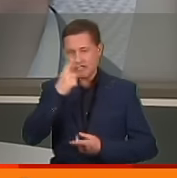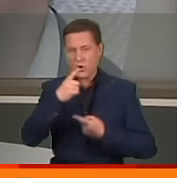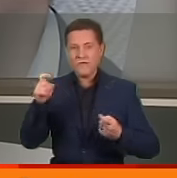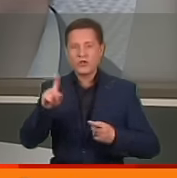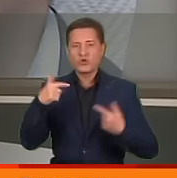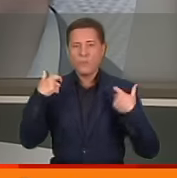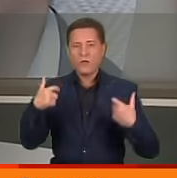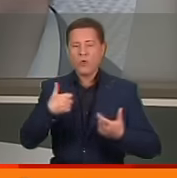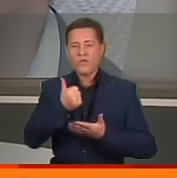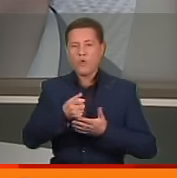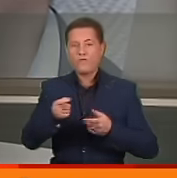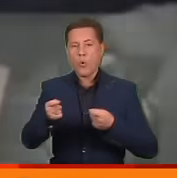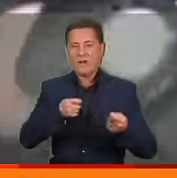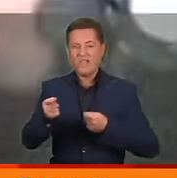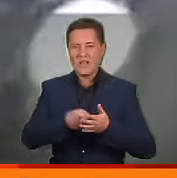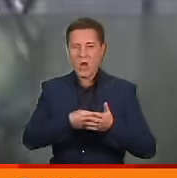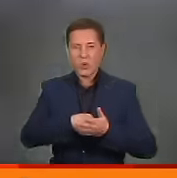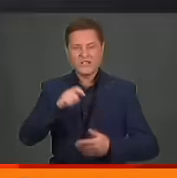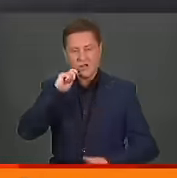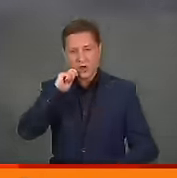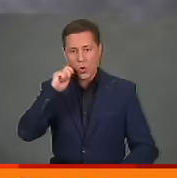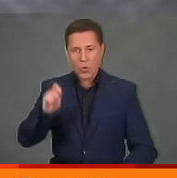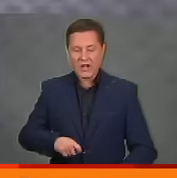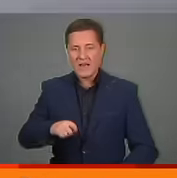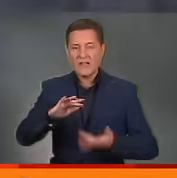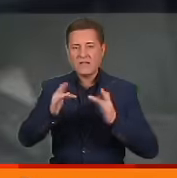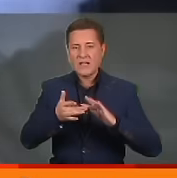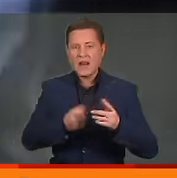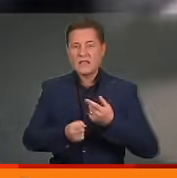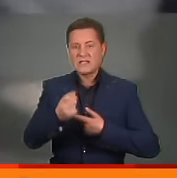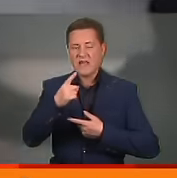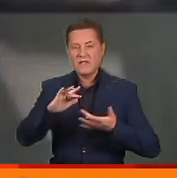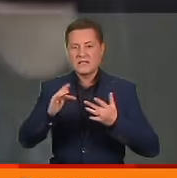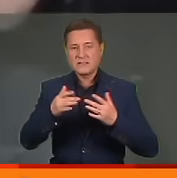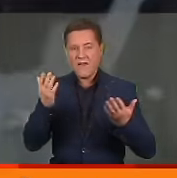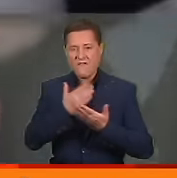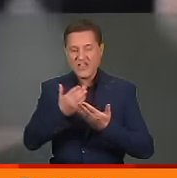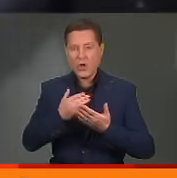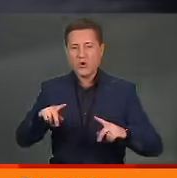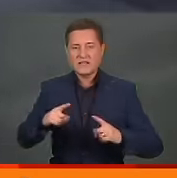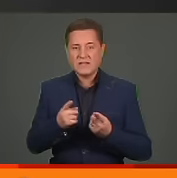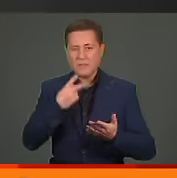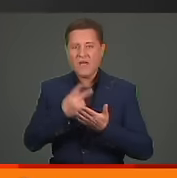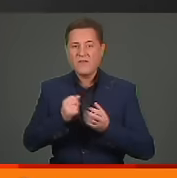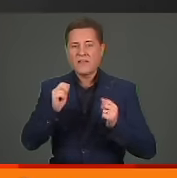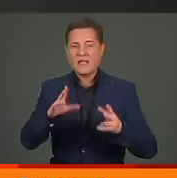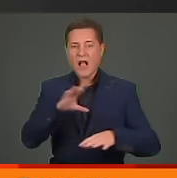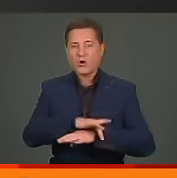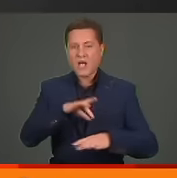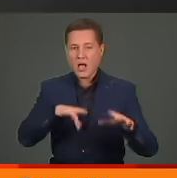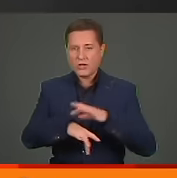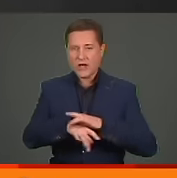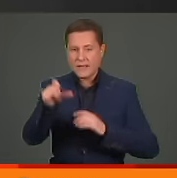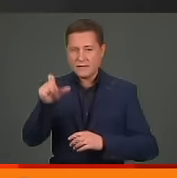полковник Головного управління розвідки України. В інтернеті вже з'явилося відео затримання. На цих кадрах видно, як на чоловіка одягають